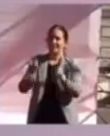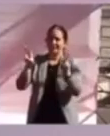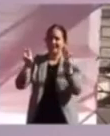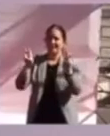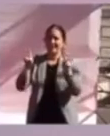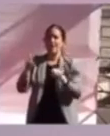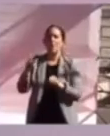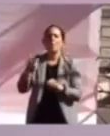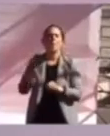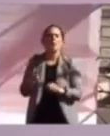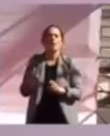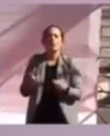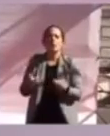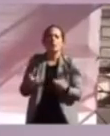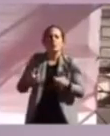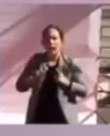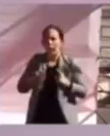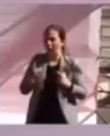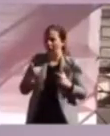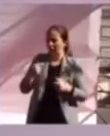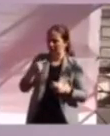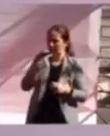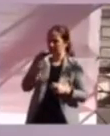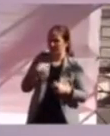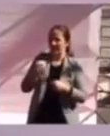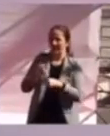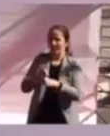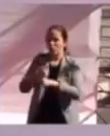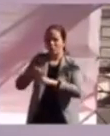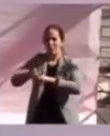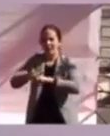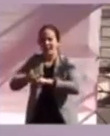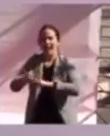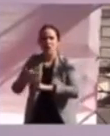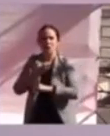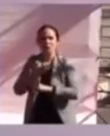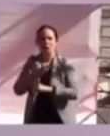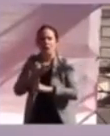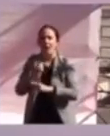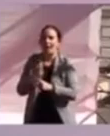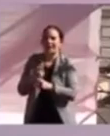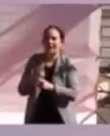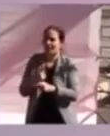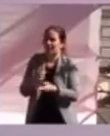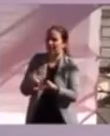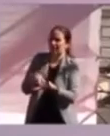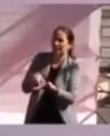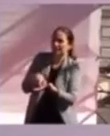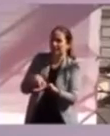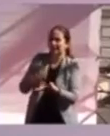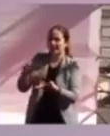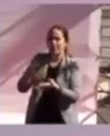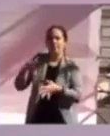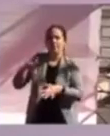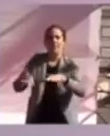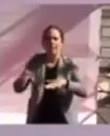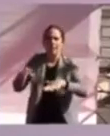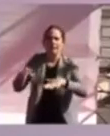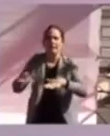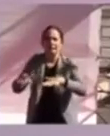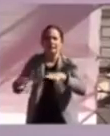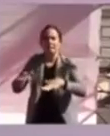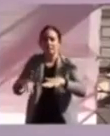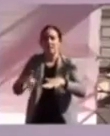peggiora la condizione anche di chi è costretto a vivere in termini precari e se ce lo vogliamo dire molto spesso l'incattivimento